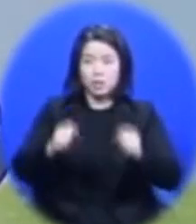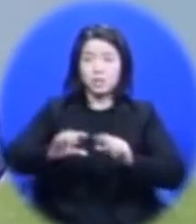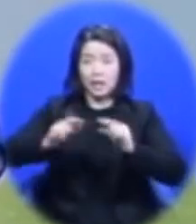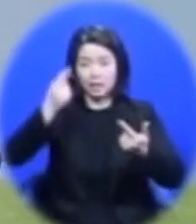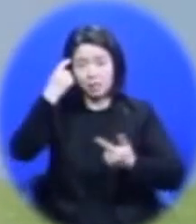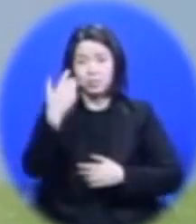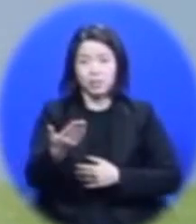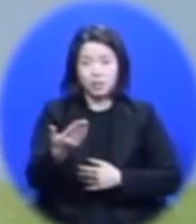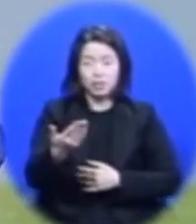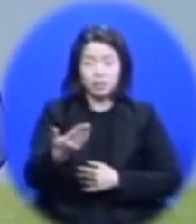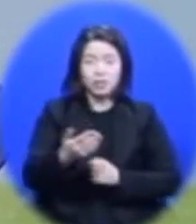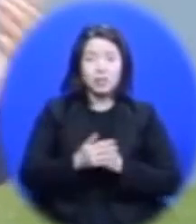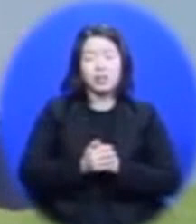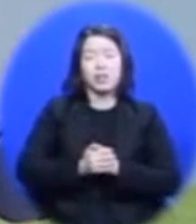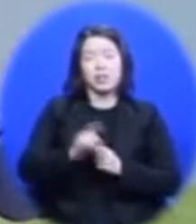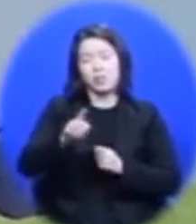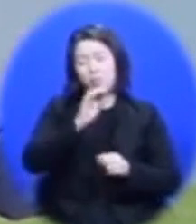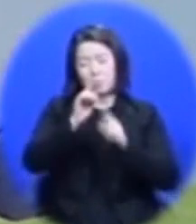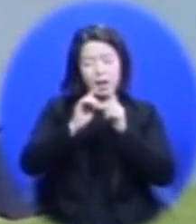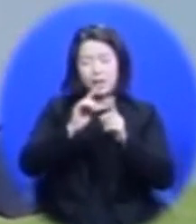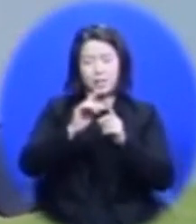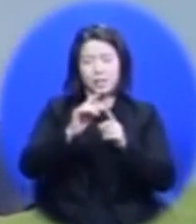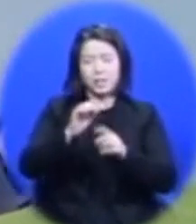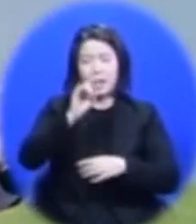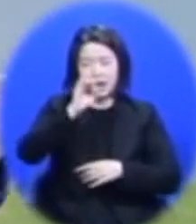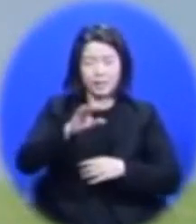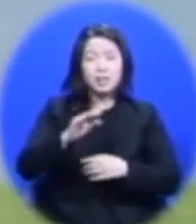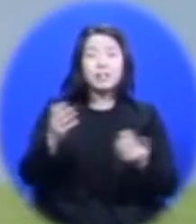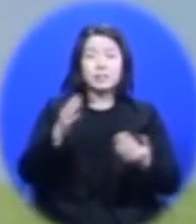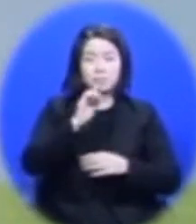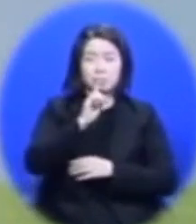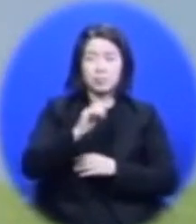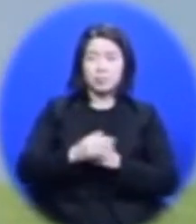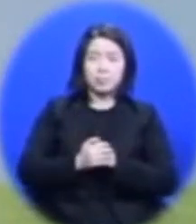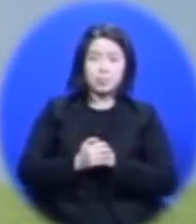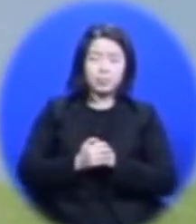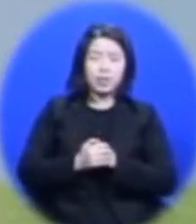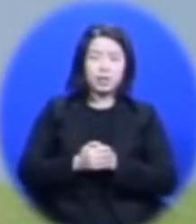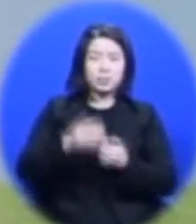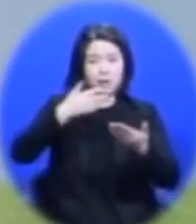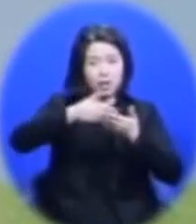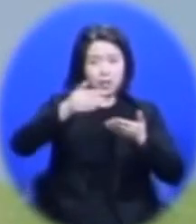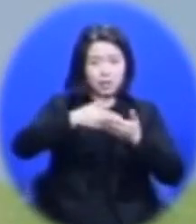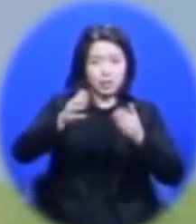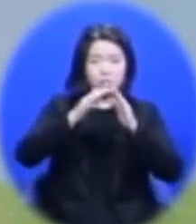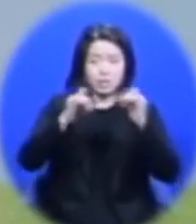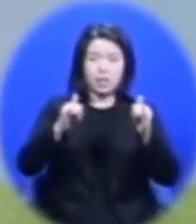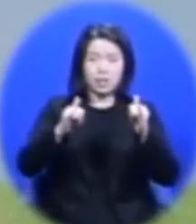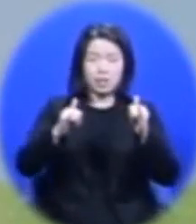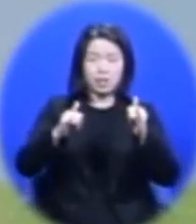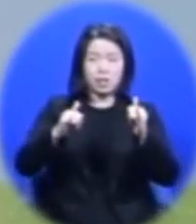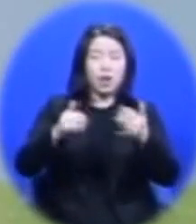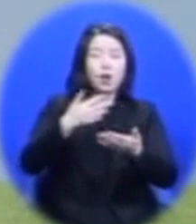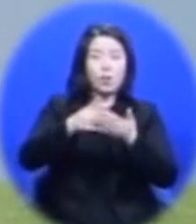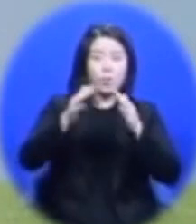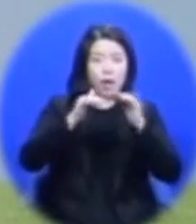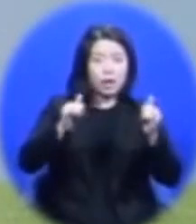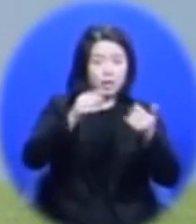이건 정말 말이 안 되는 이야기예요. 그러면서 화가 이야기를 하셨습니다. 화가가 그림을